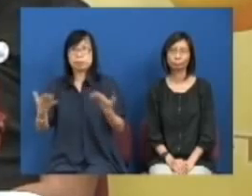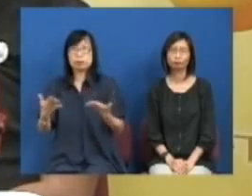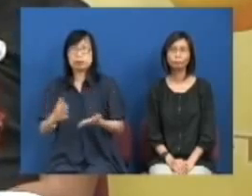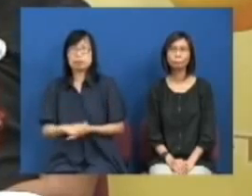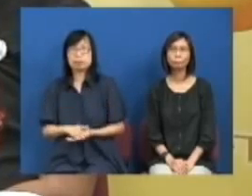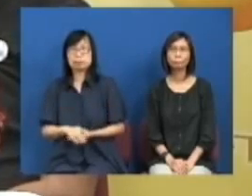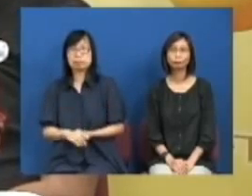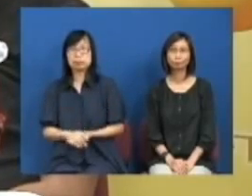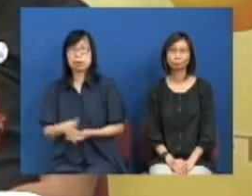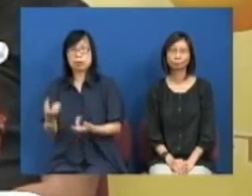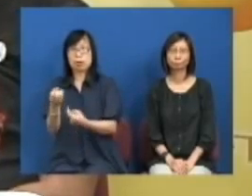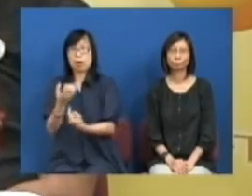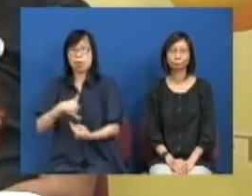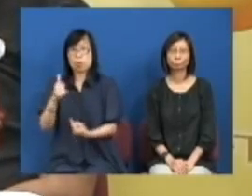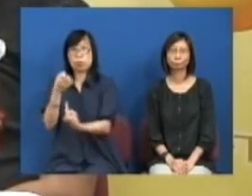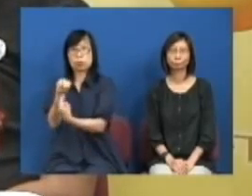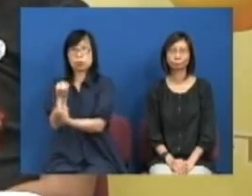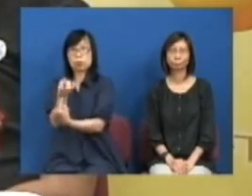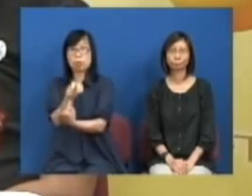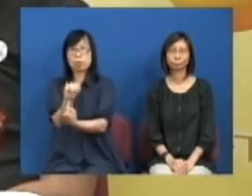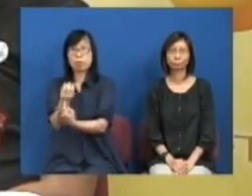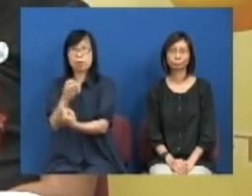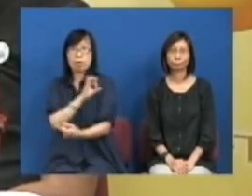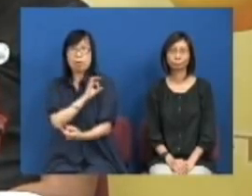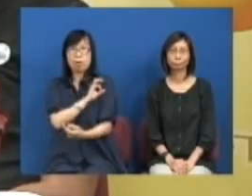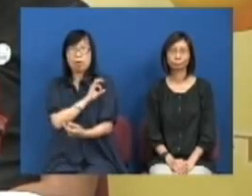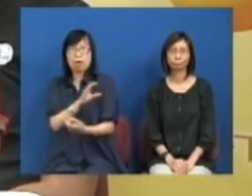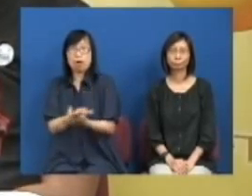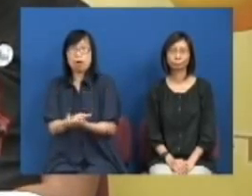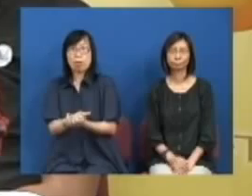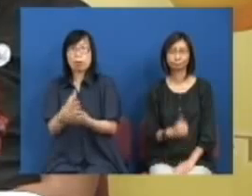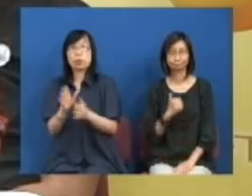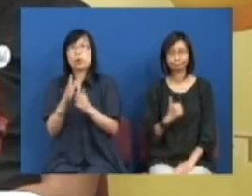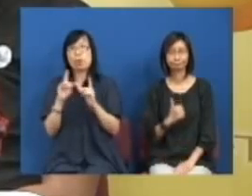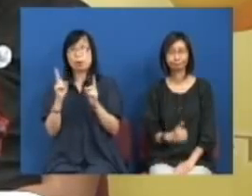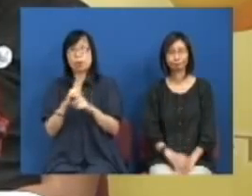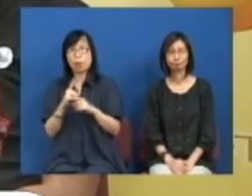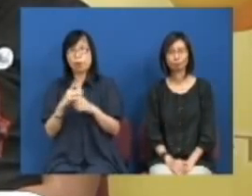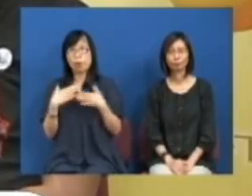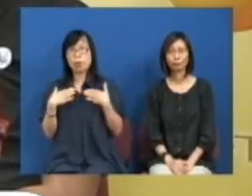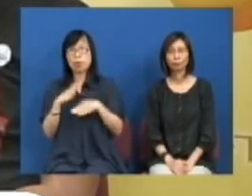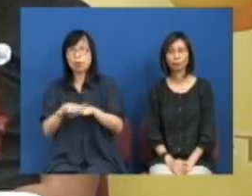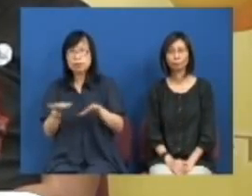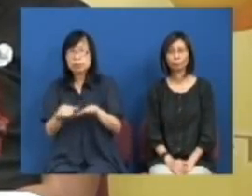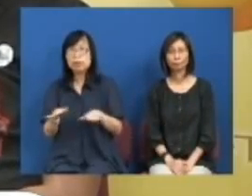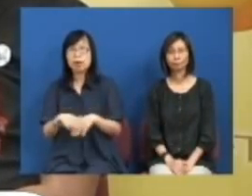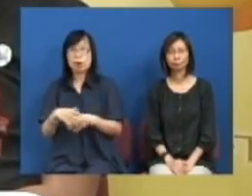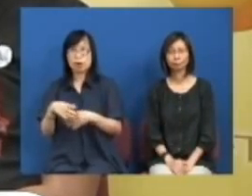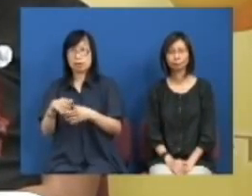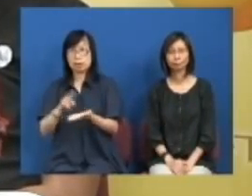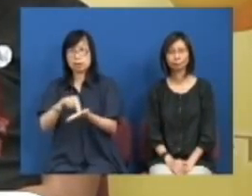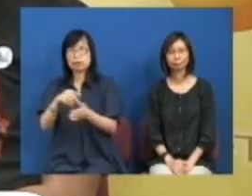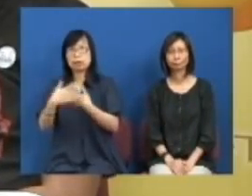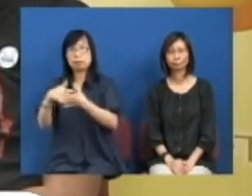走去燭光晚會去表達翻個哀思都得嘅。咁如果你去咗之後再搞其他你自己嘅嘢，